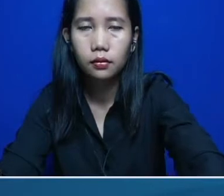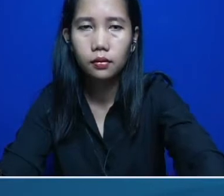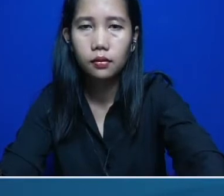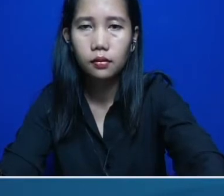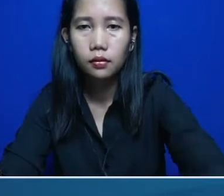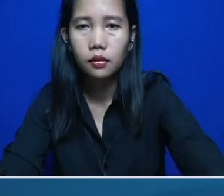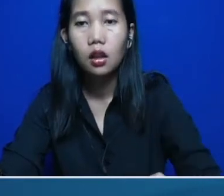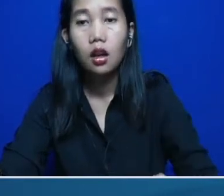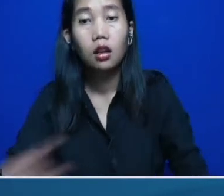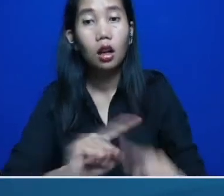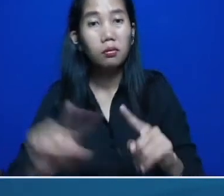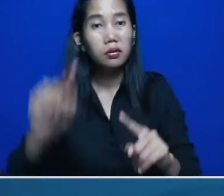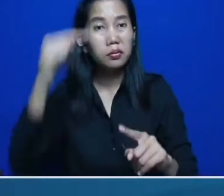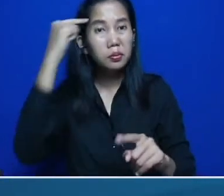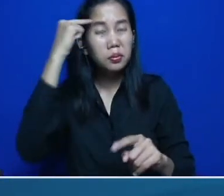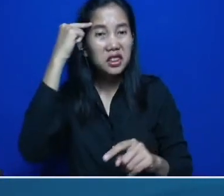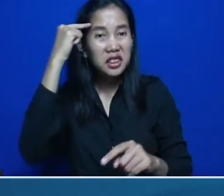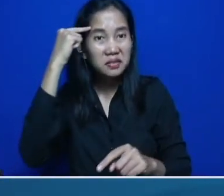jernih